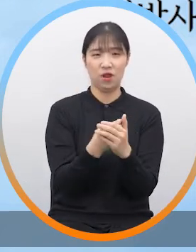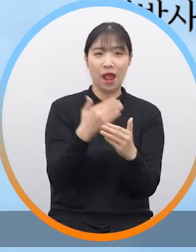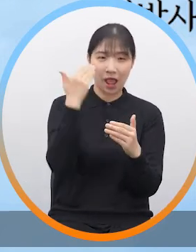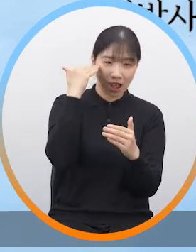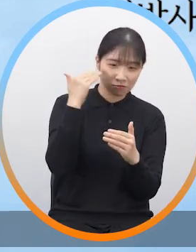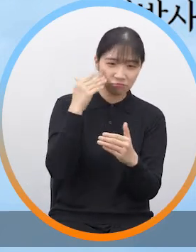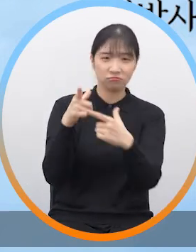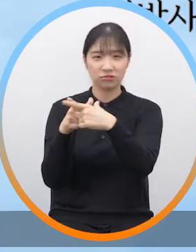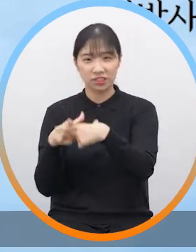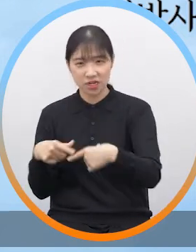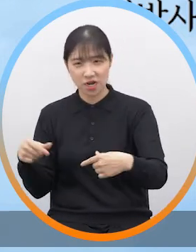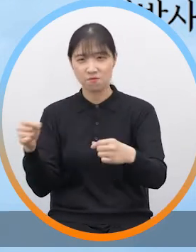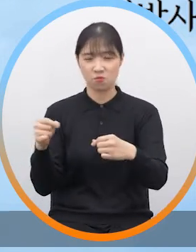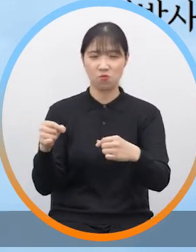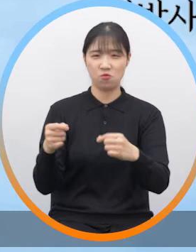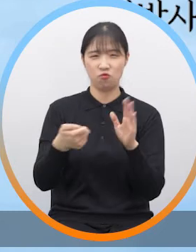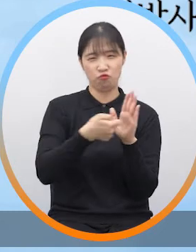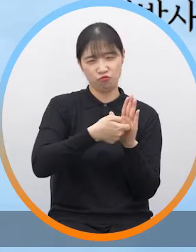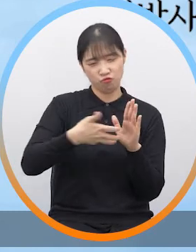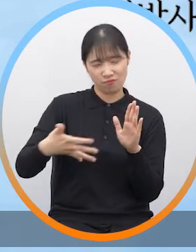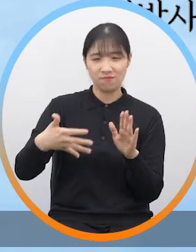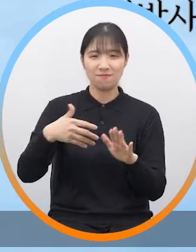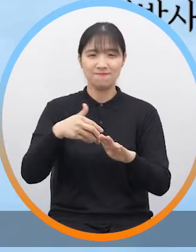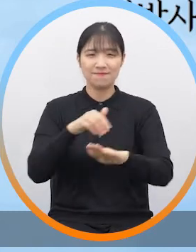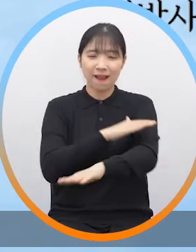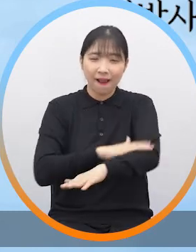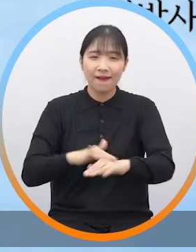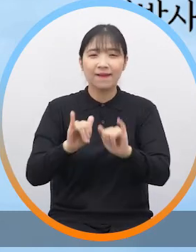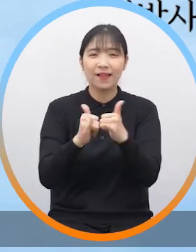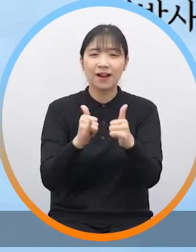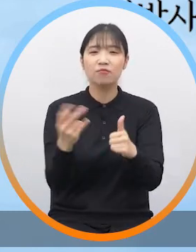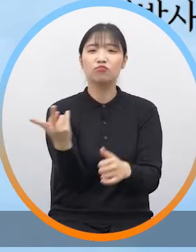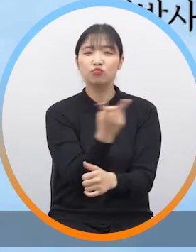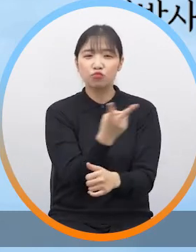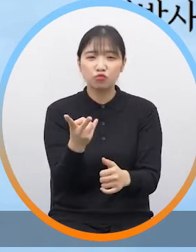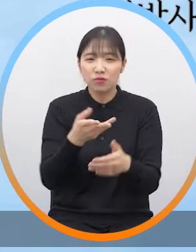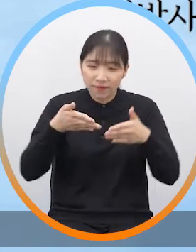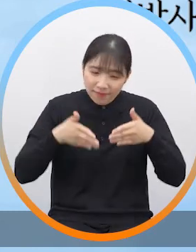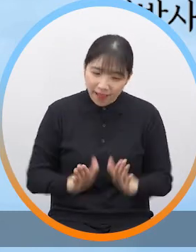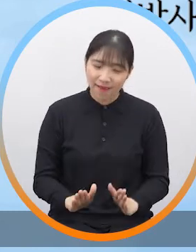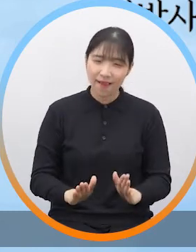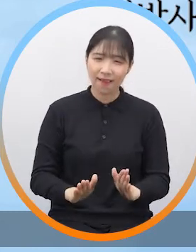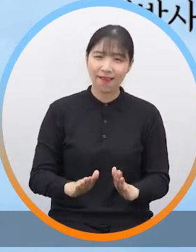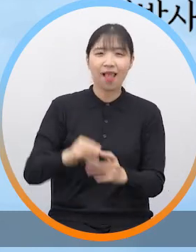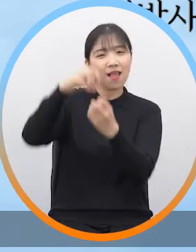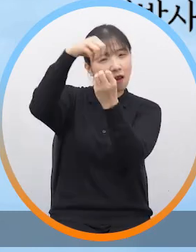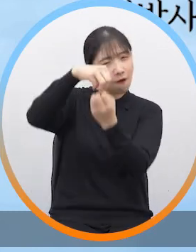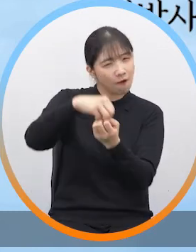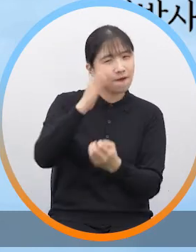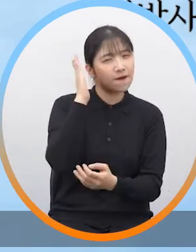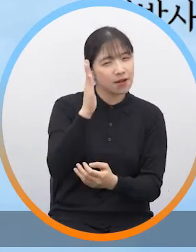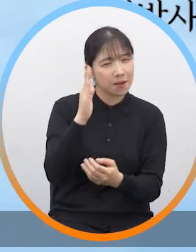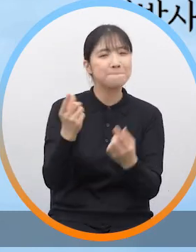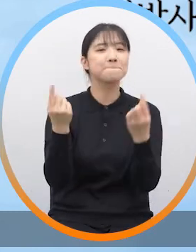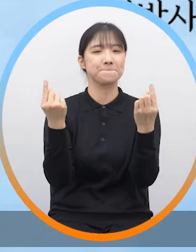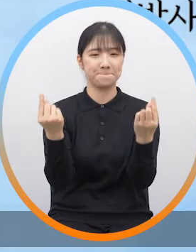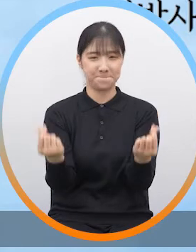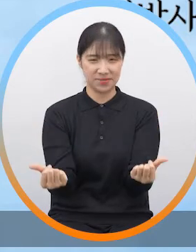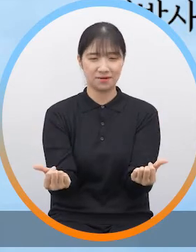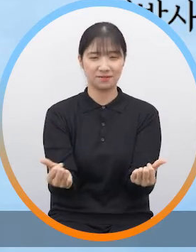우리와 일본에서 아주 커다란 행적을 남겼던 그 두 분의 탄생 설화가